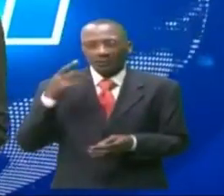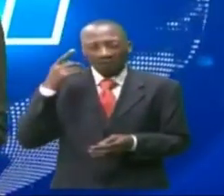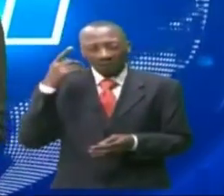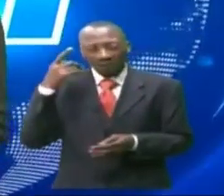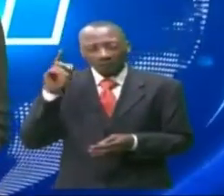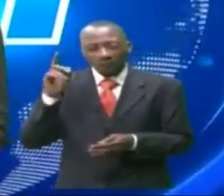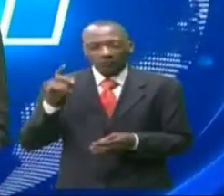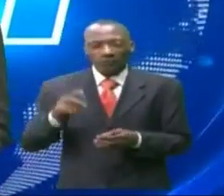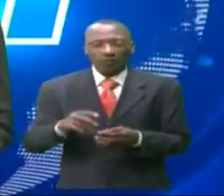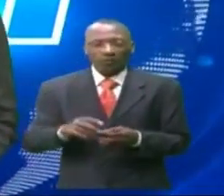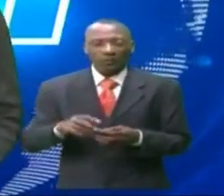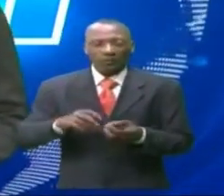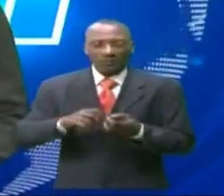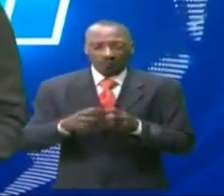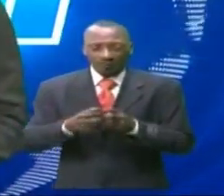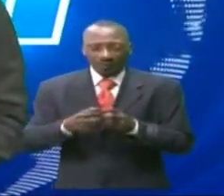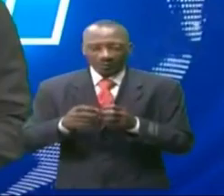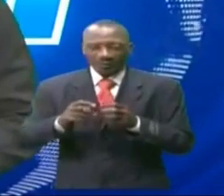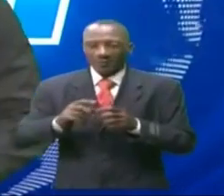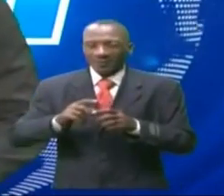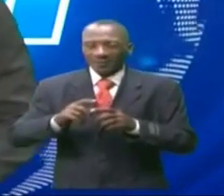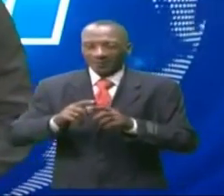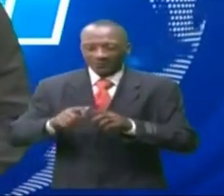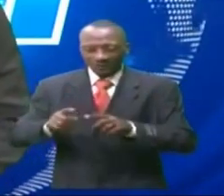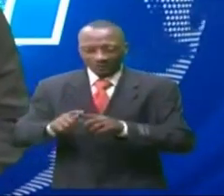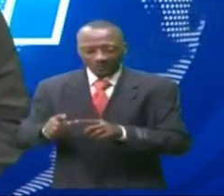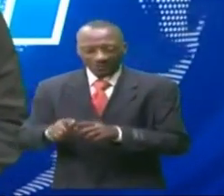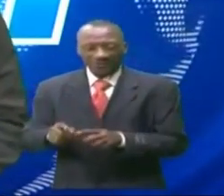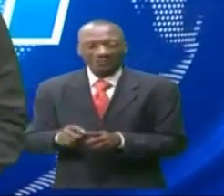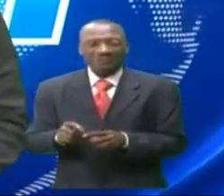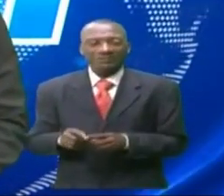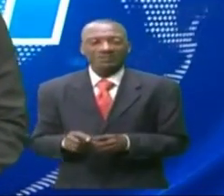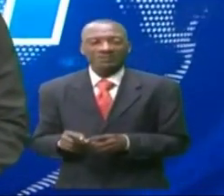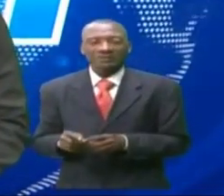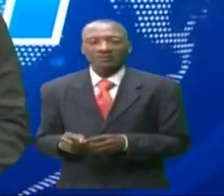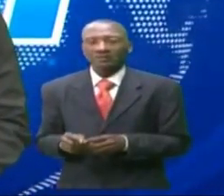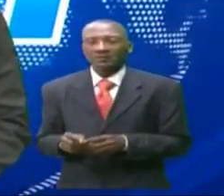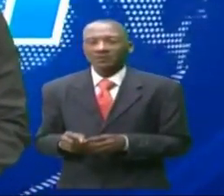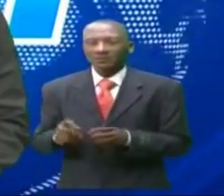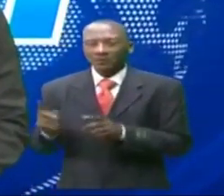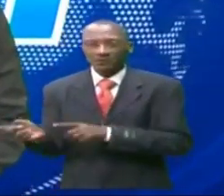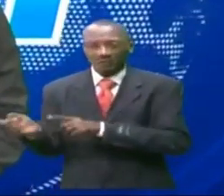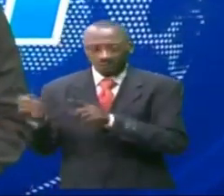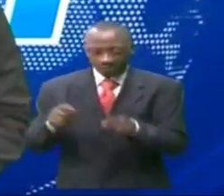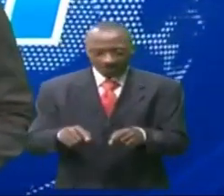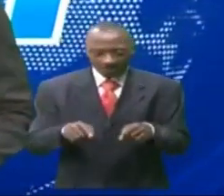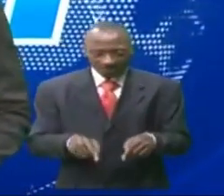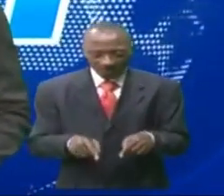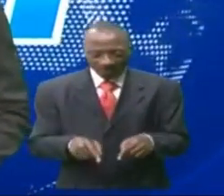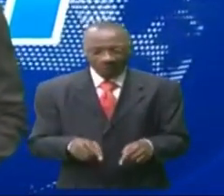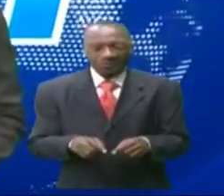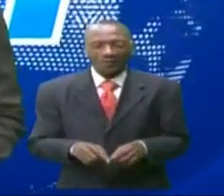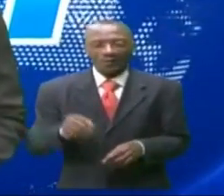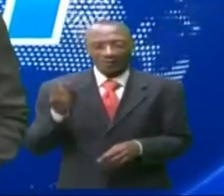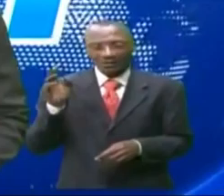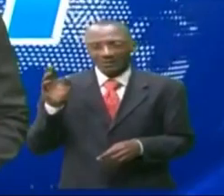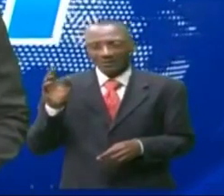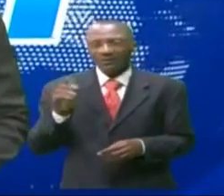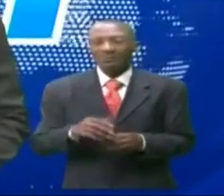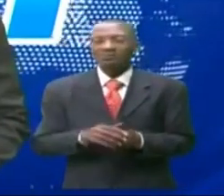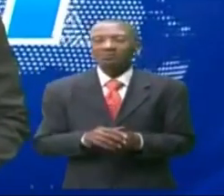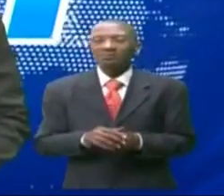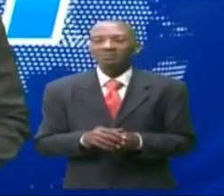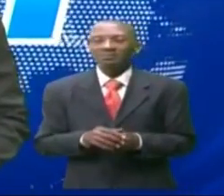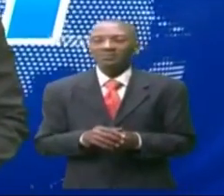substances toxiques ont réfléchi sur la méthodologie de la recherche sur la prévalence du tabagisme chez les jeunes adolescents en RDC.